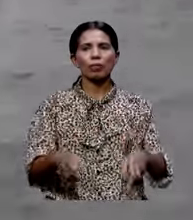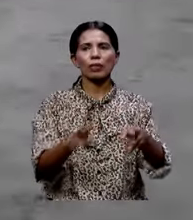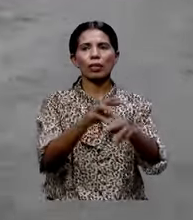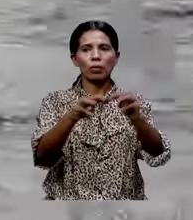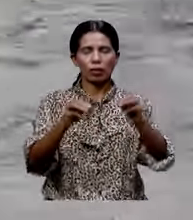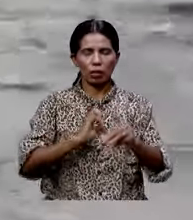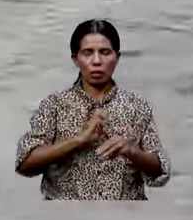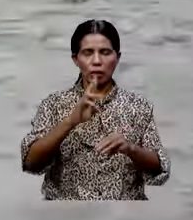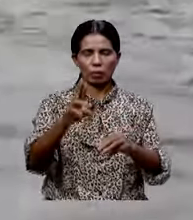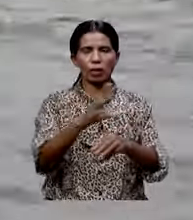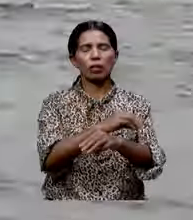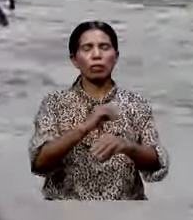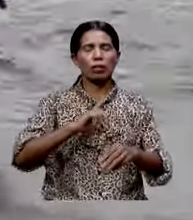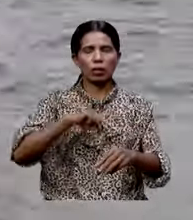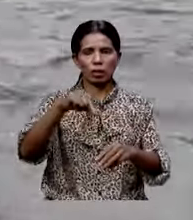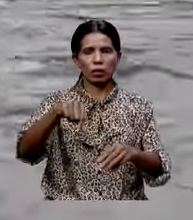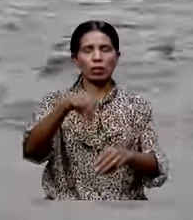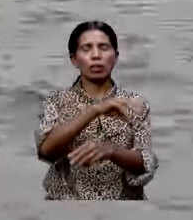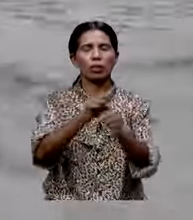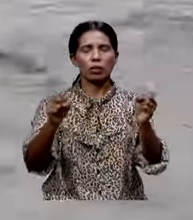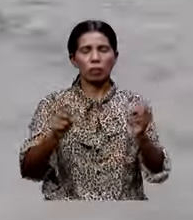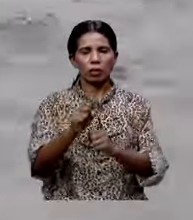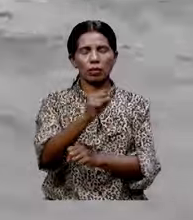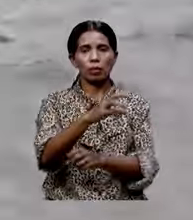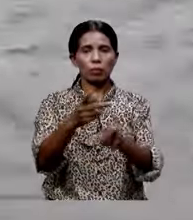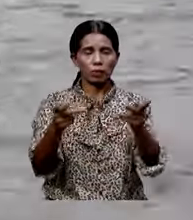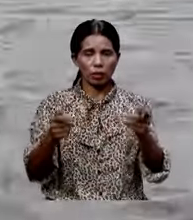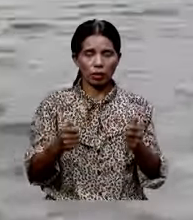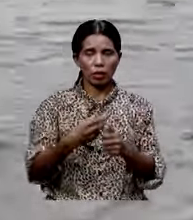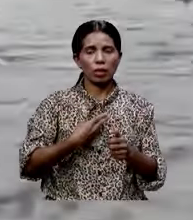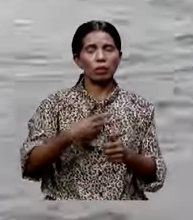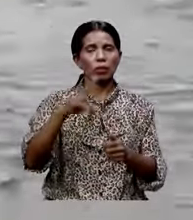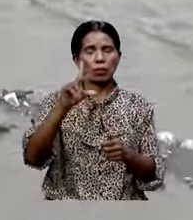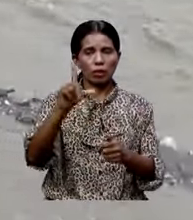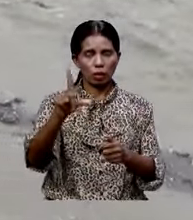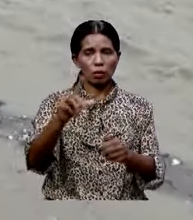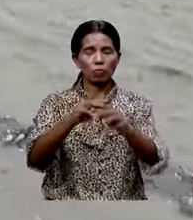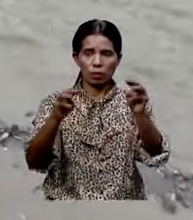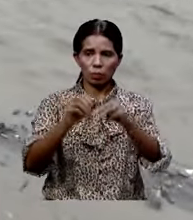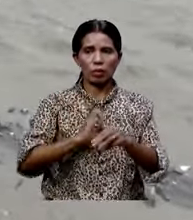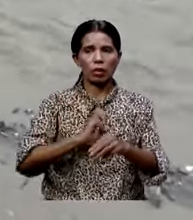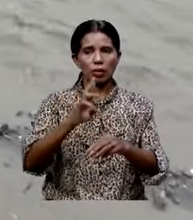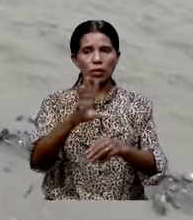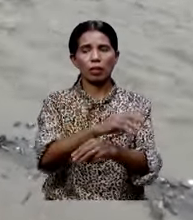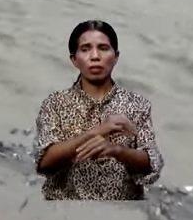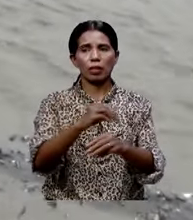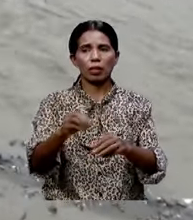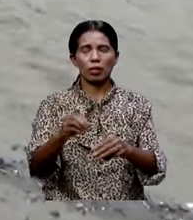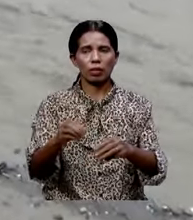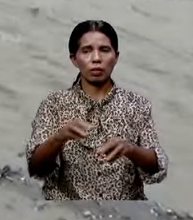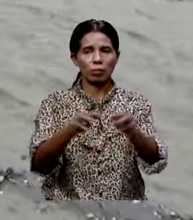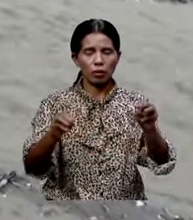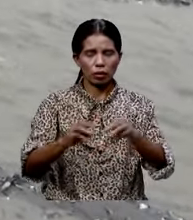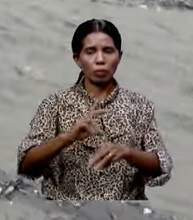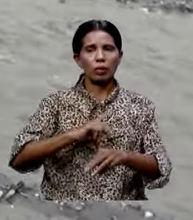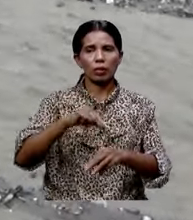munisipu Hermera ho Likisa nebe lokalize ia suku Asulau posto administrativo Hatolia munisipu Hermera no suku Gisu pertence ba munisipu